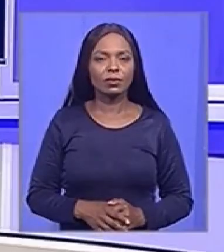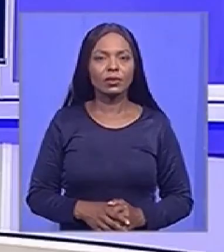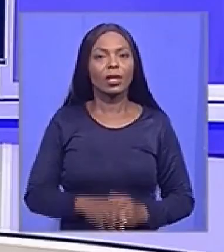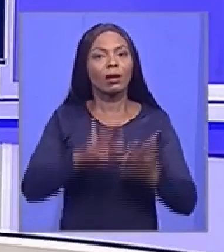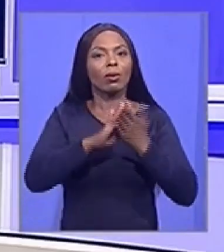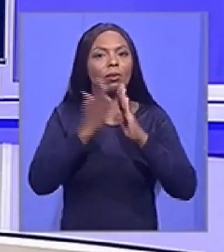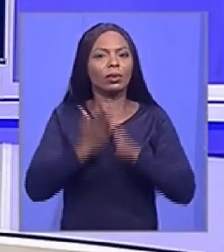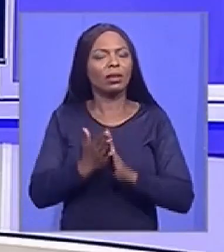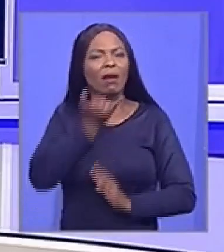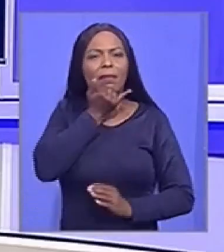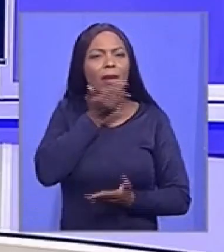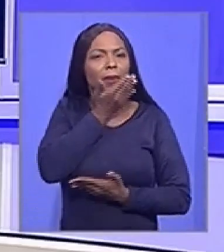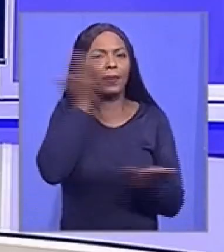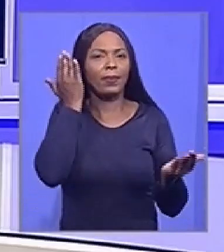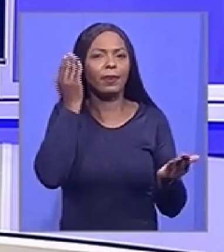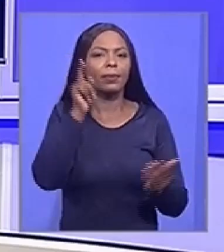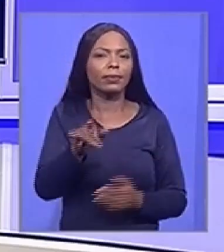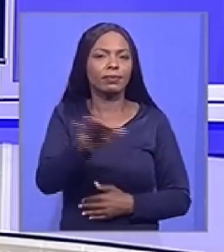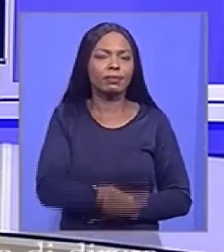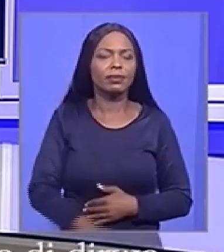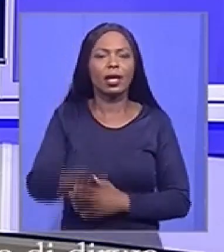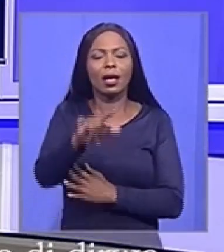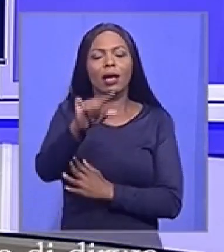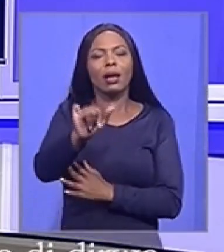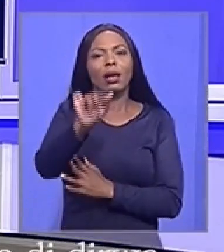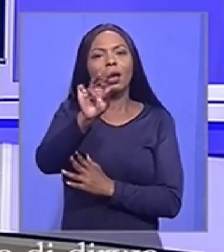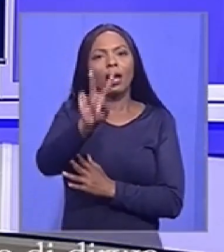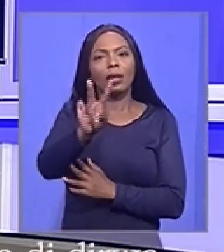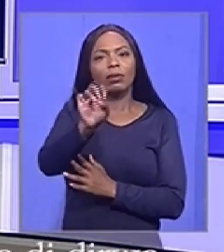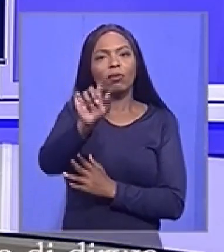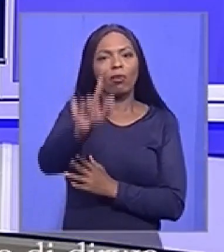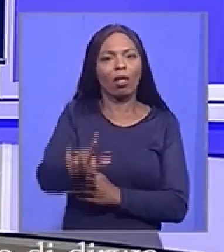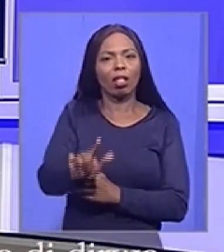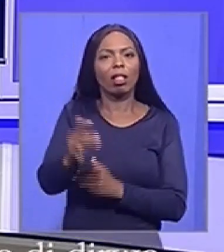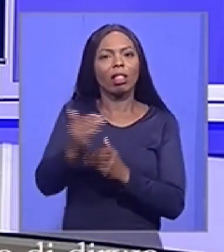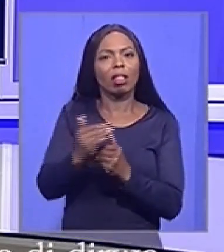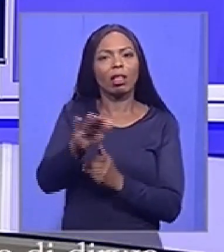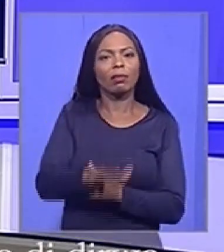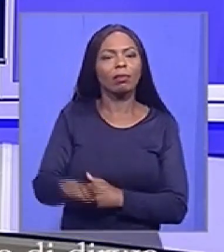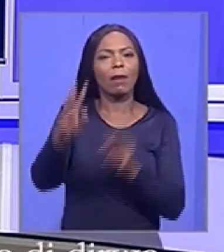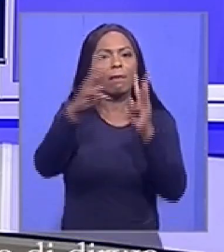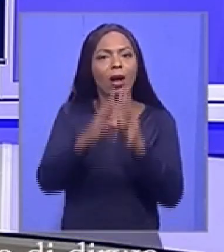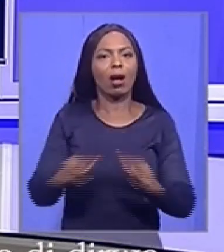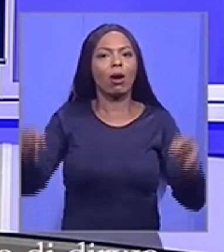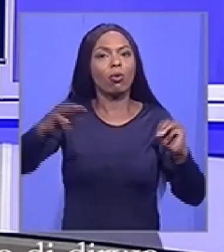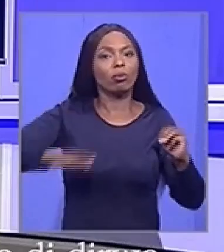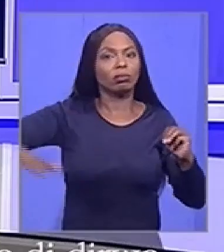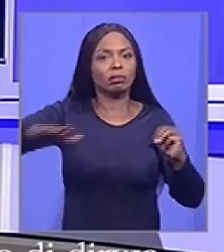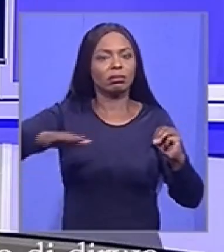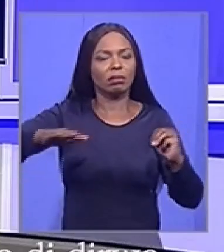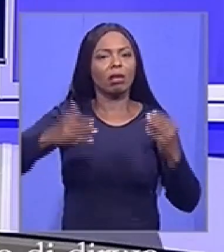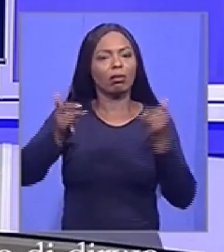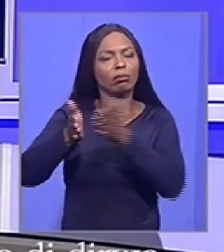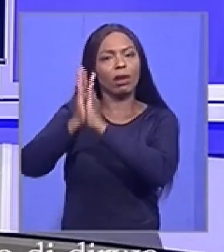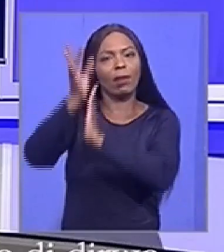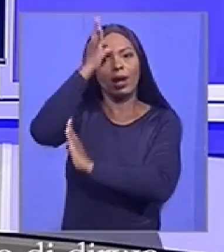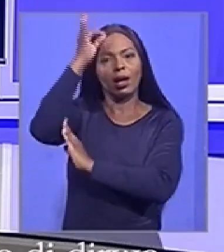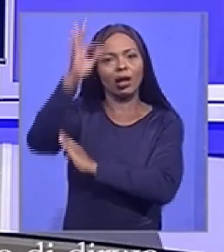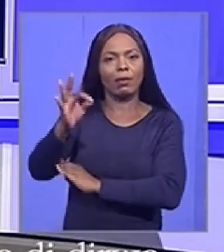Baagi ba ba sa itumelang ba lefelo la baipei la Hatfall gaufi le Heidedal kwa mmasepaleng wa Mangaung ba ikwetse go puso go